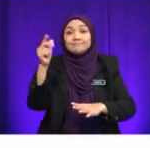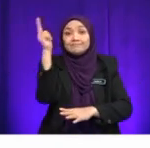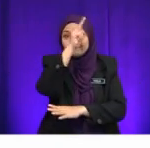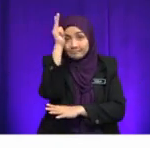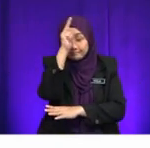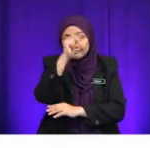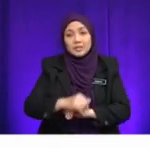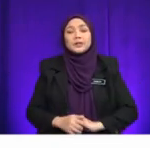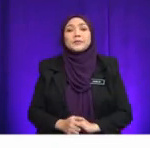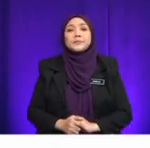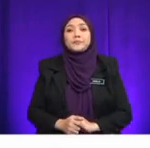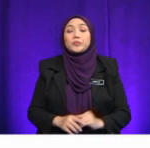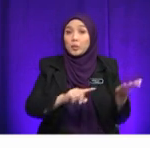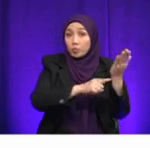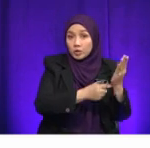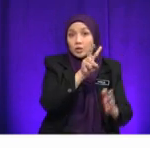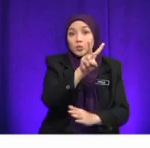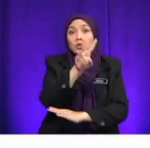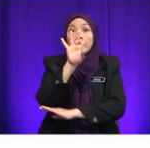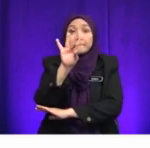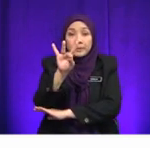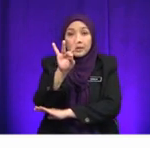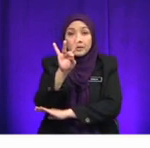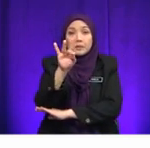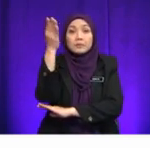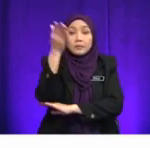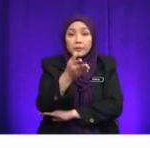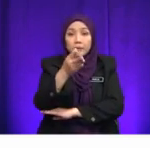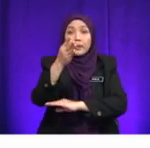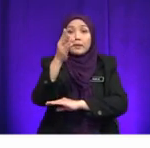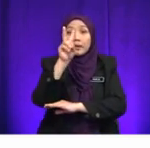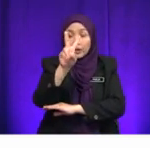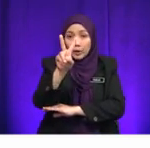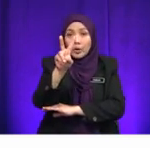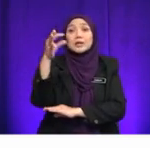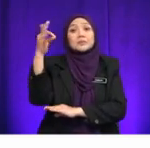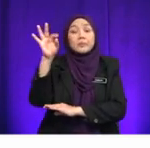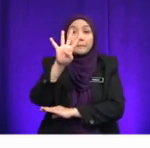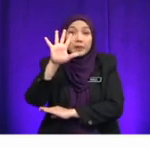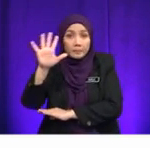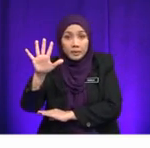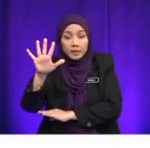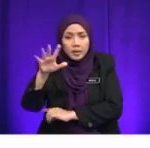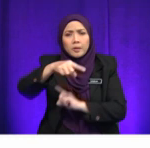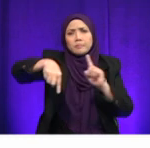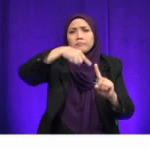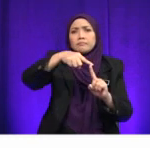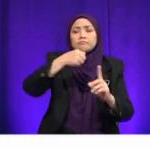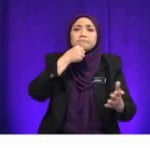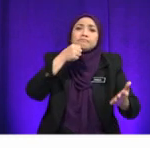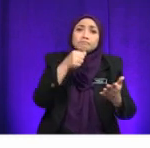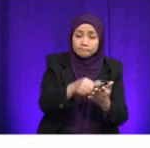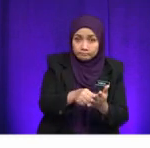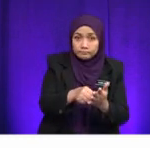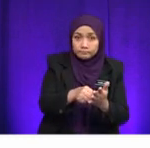daripada ee 28 Februari ke-1945 apabila pejabat tanah jajahan British di